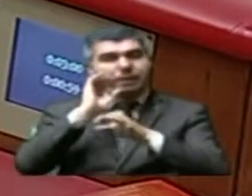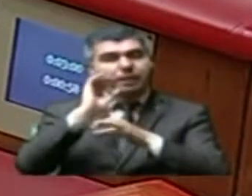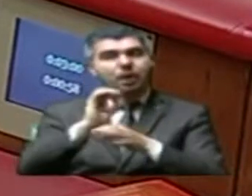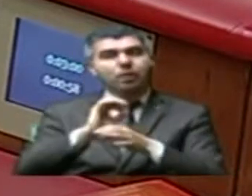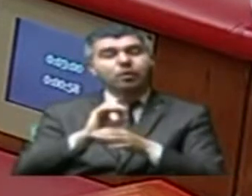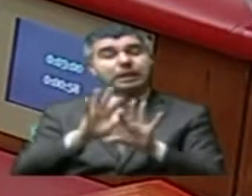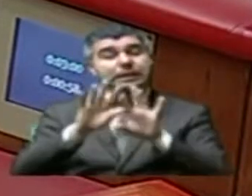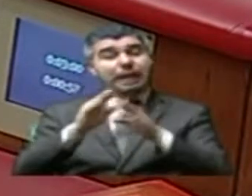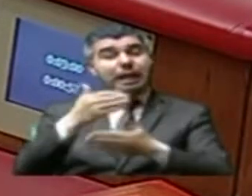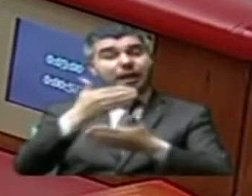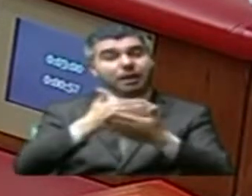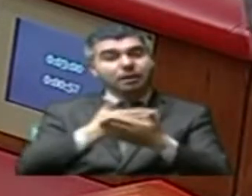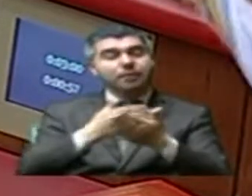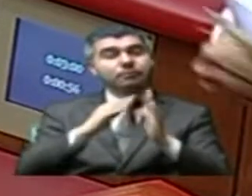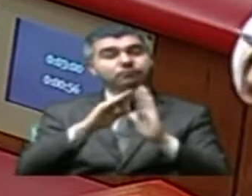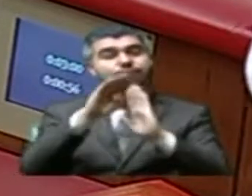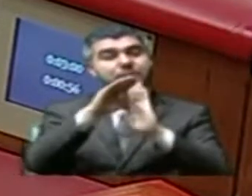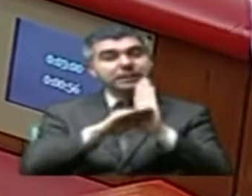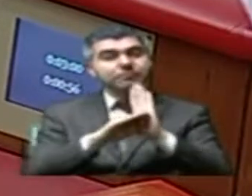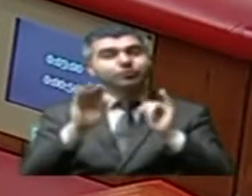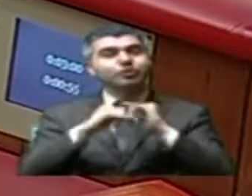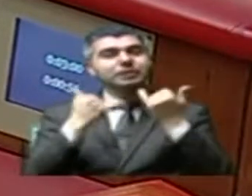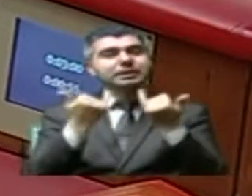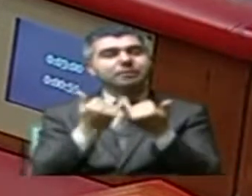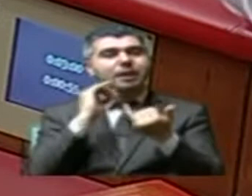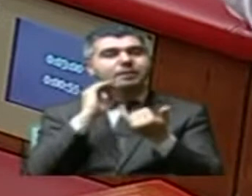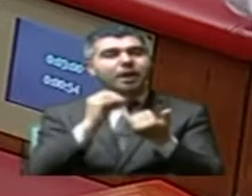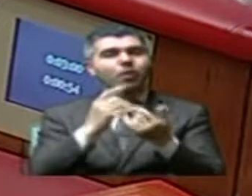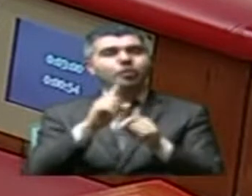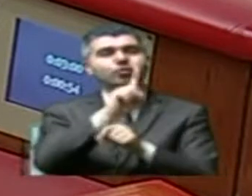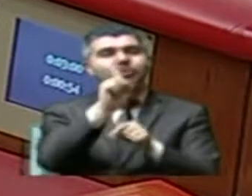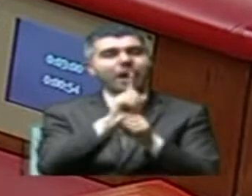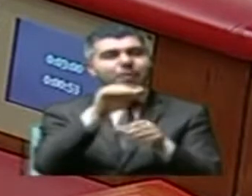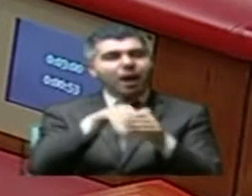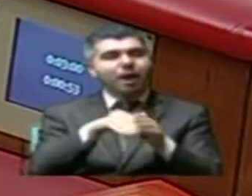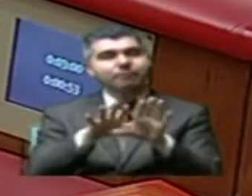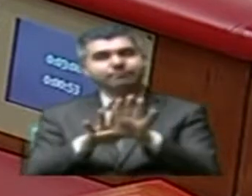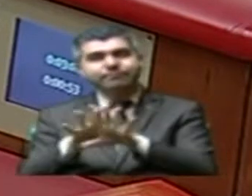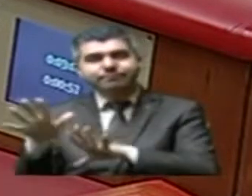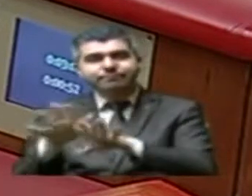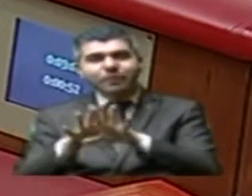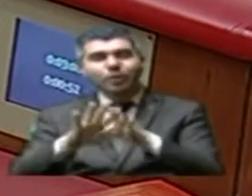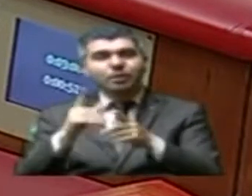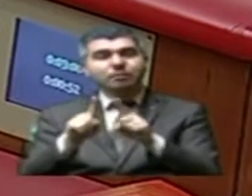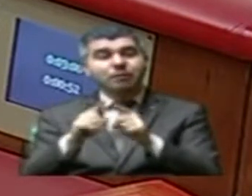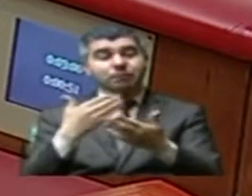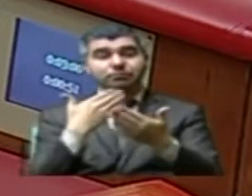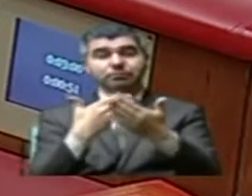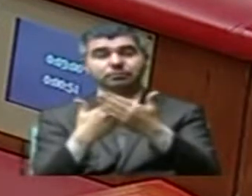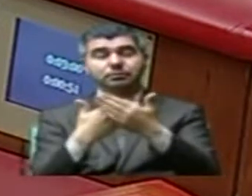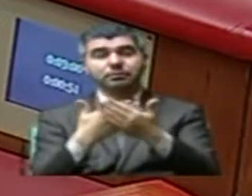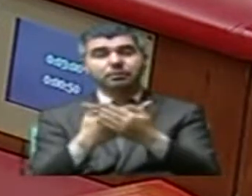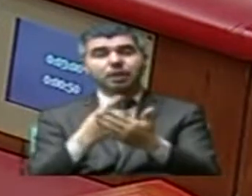ذلك تقارير ديال اللجنة الجهوية اللي فيها مجموعة من الإجراءات اللي اعطت واحد الحقيقة اللي هي من